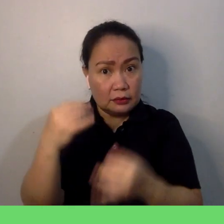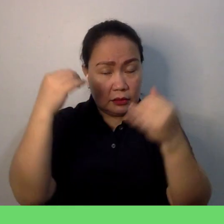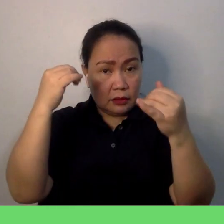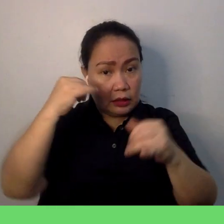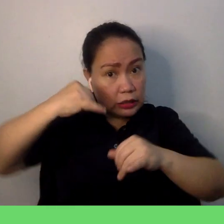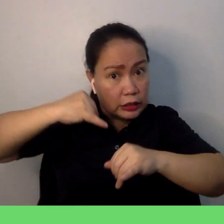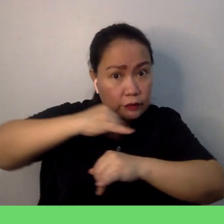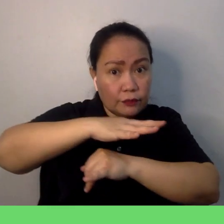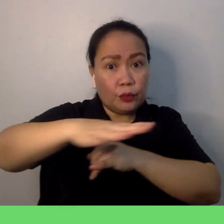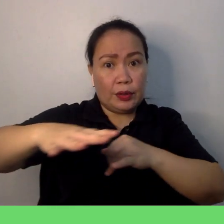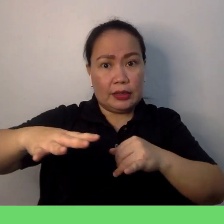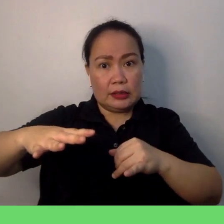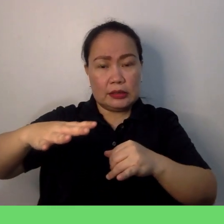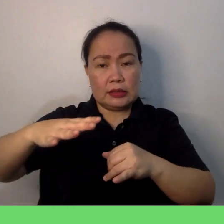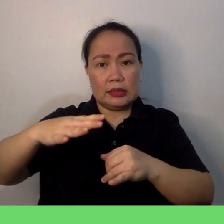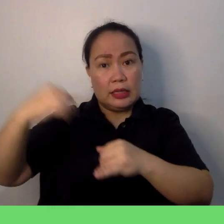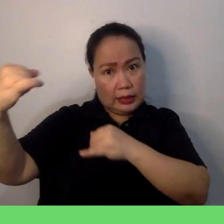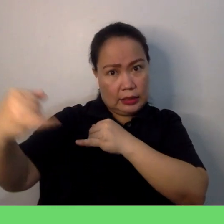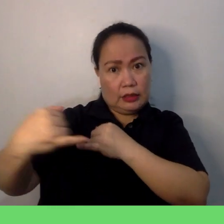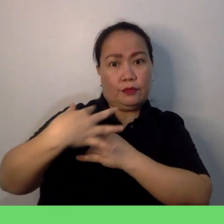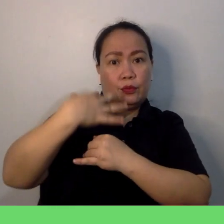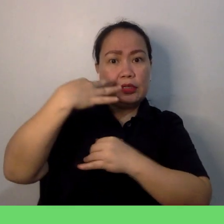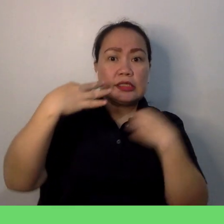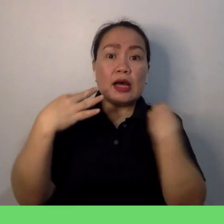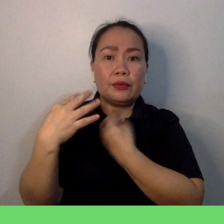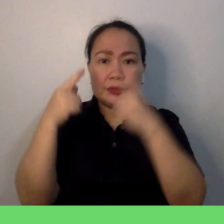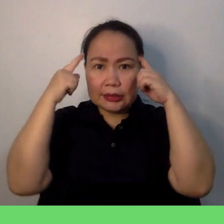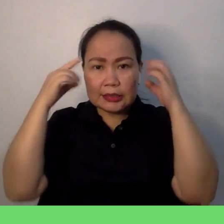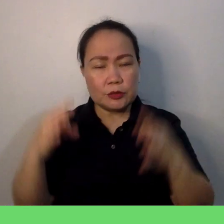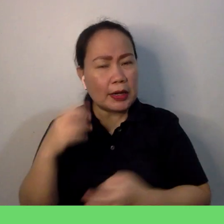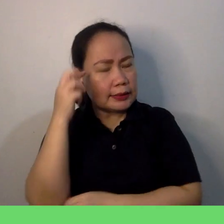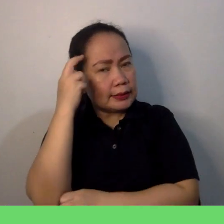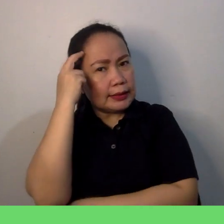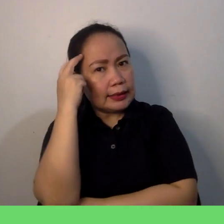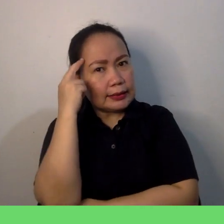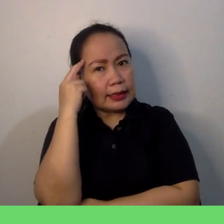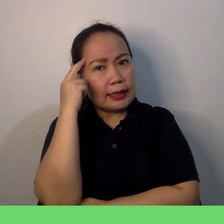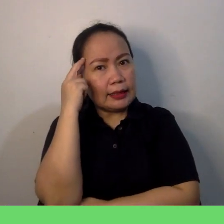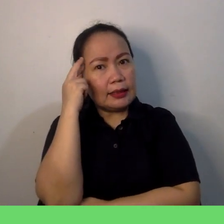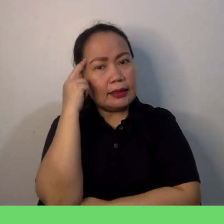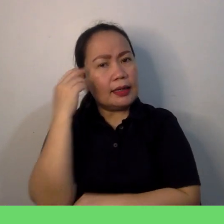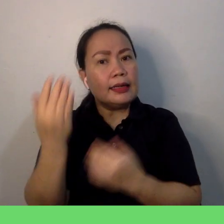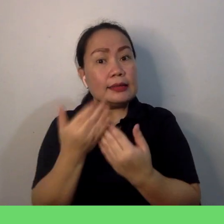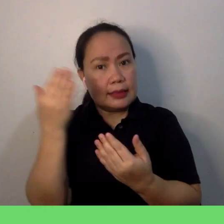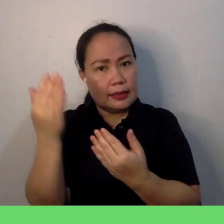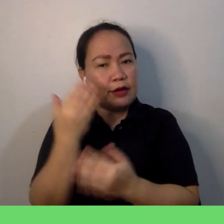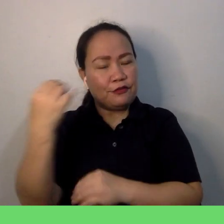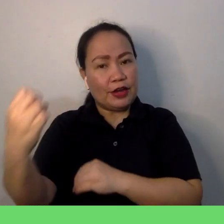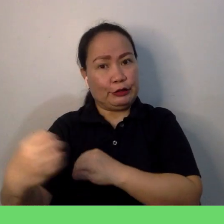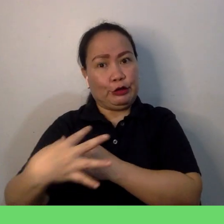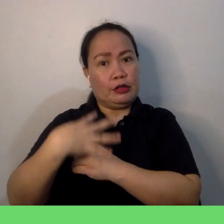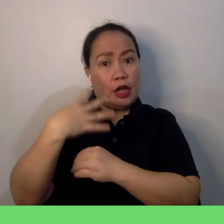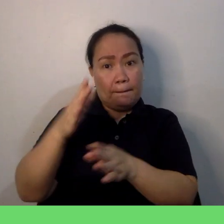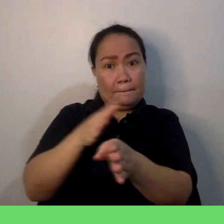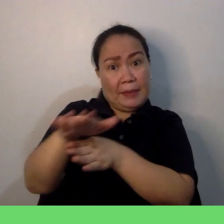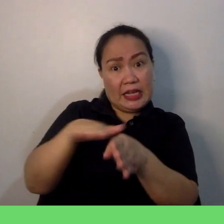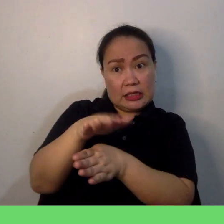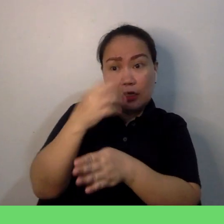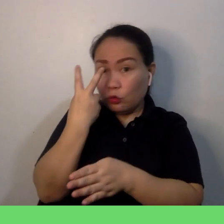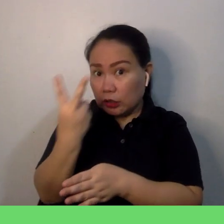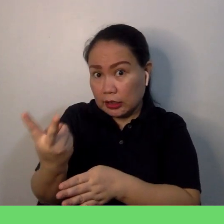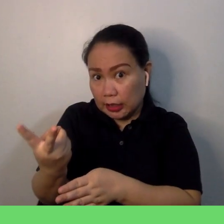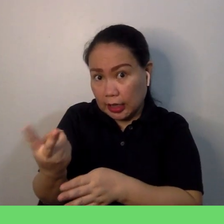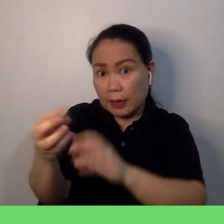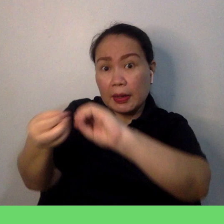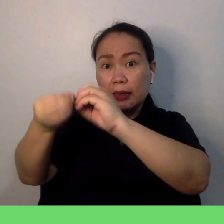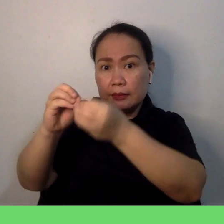ay ganun pala. So ikaw mapapaisip ka and you will easily get affected based dun sa napapanood at